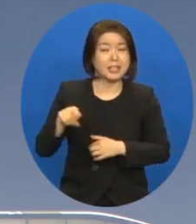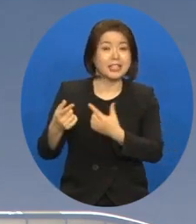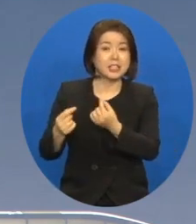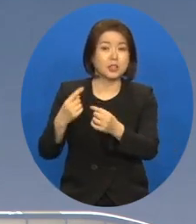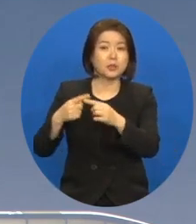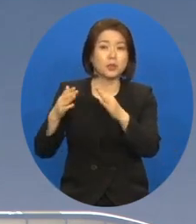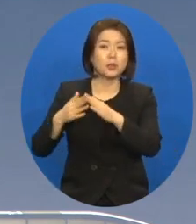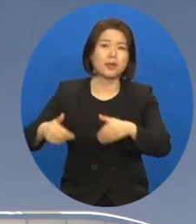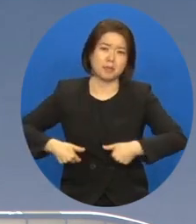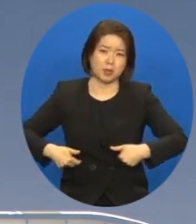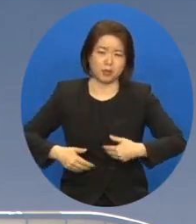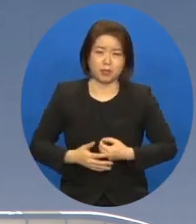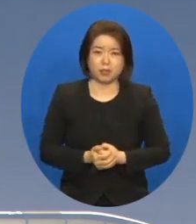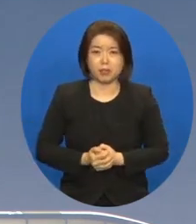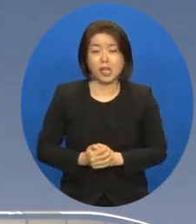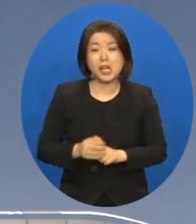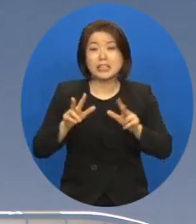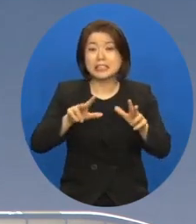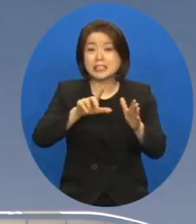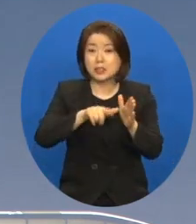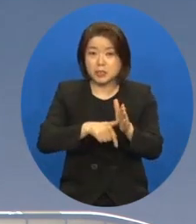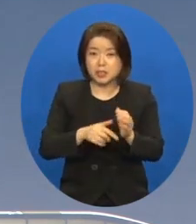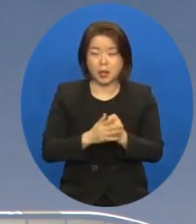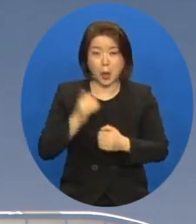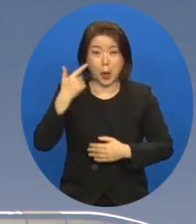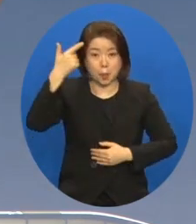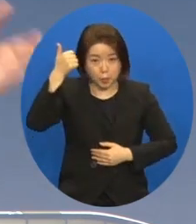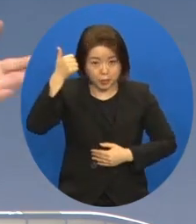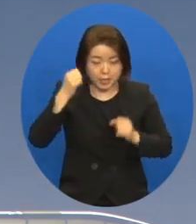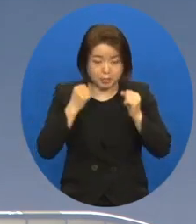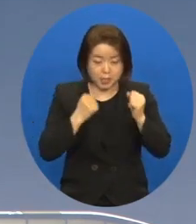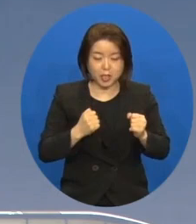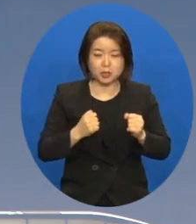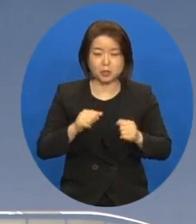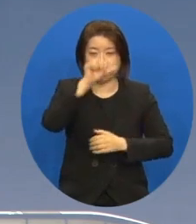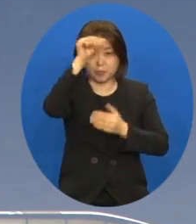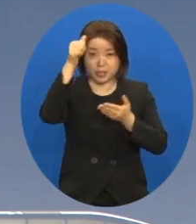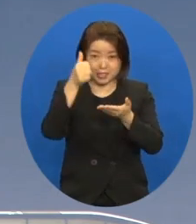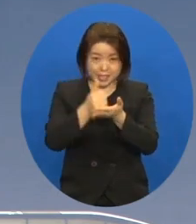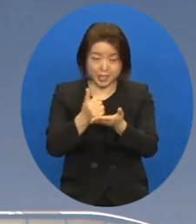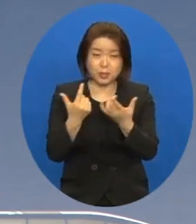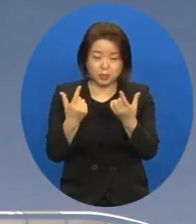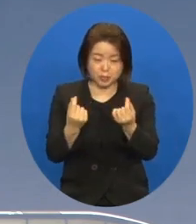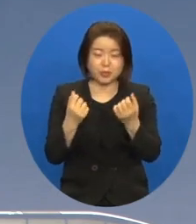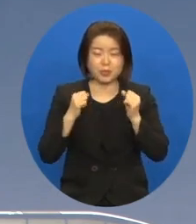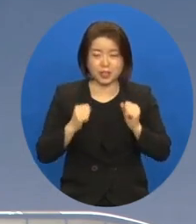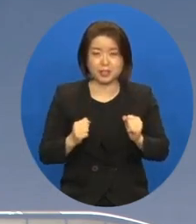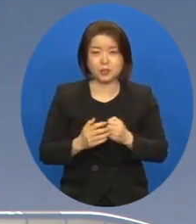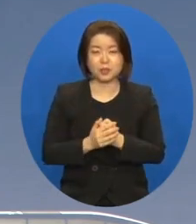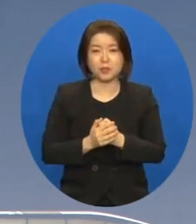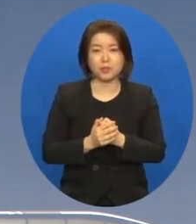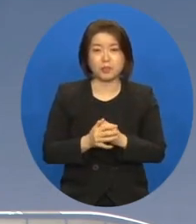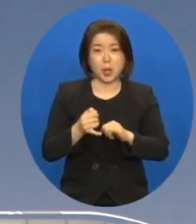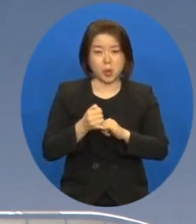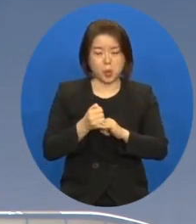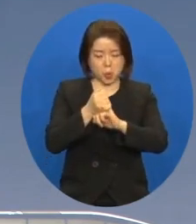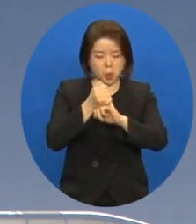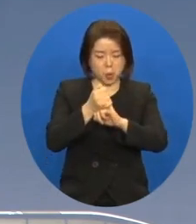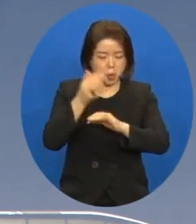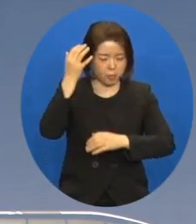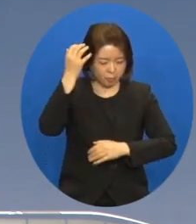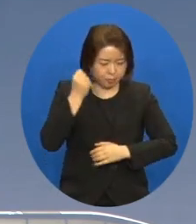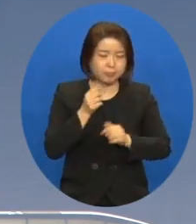돼요. 지금 이 자리에도 목사님도 계시고 우리 교회 장로님들도 계신데 꼭 명심하셔야